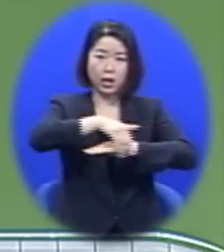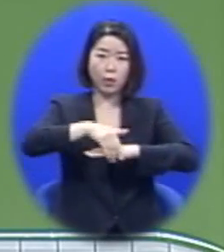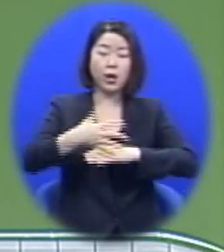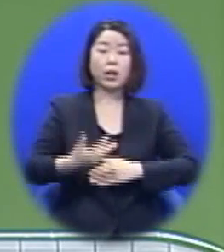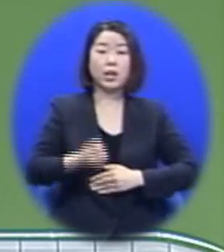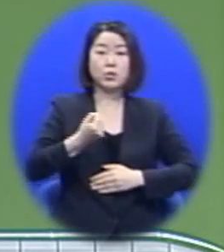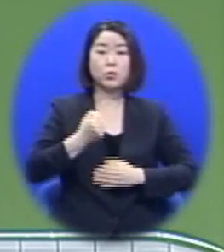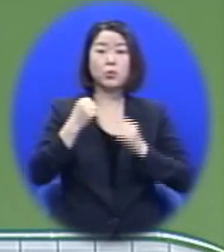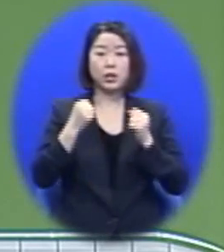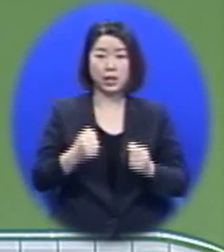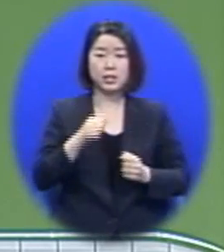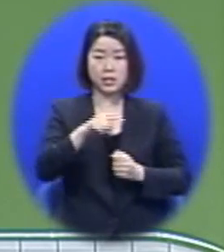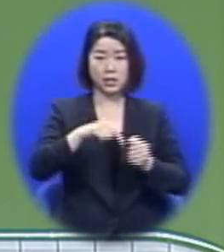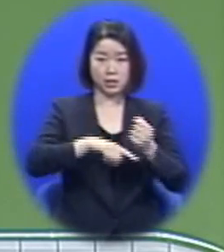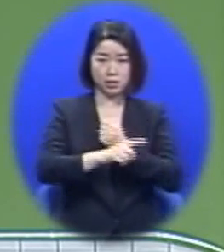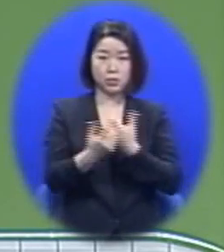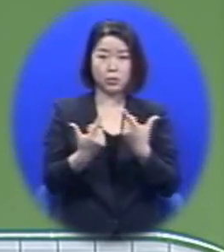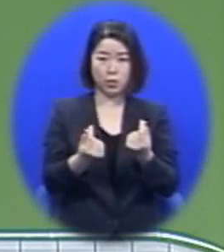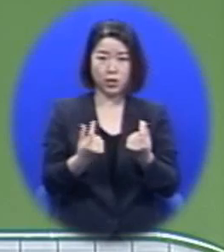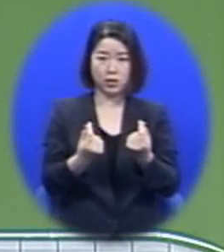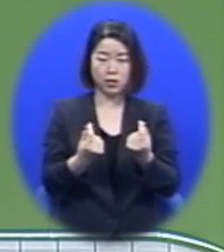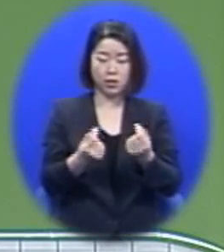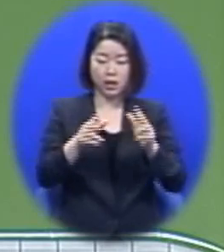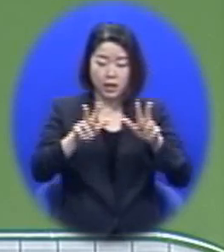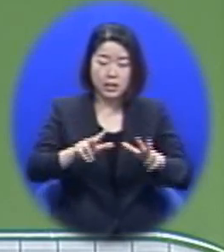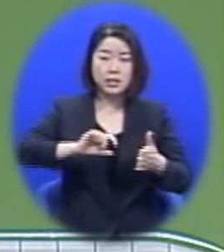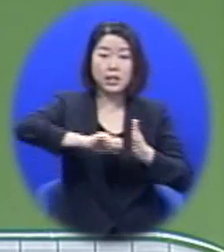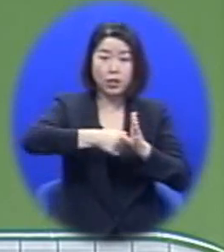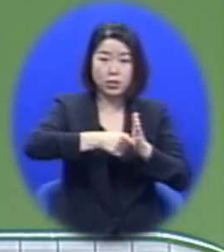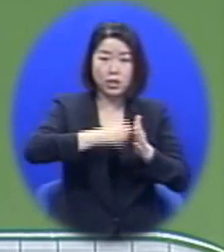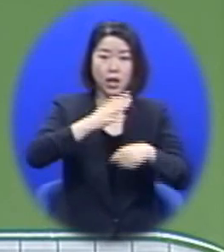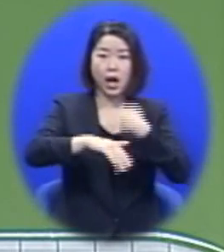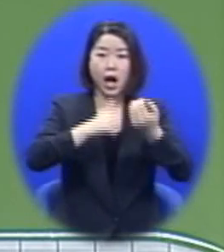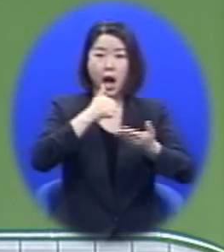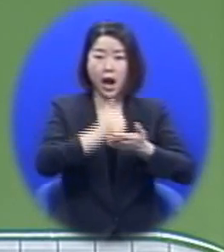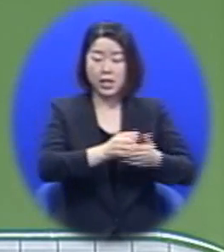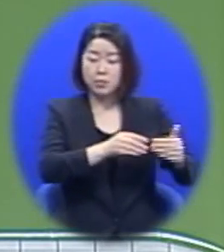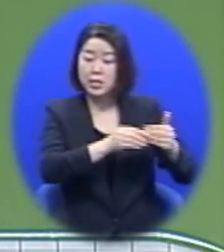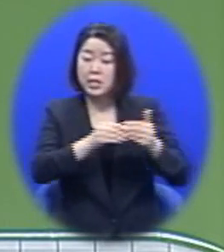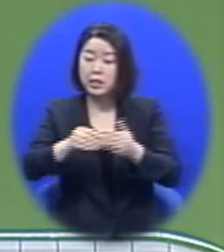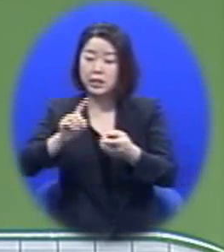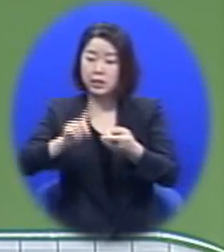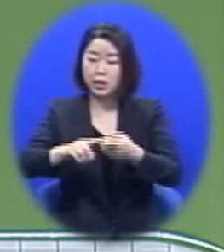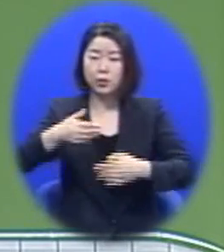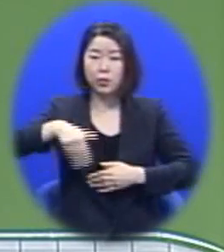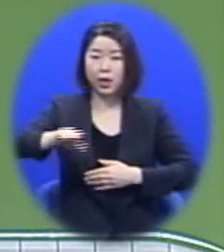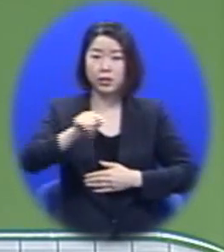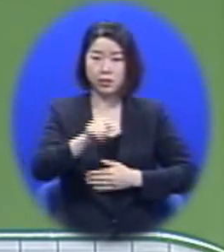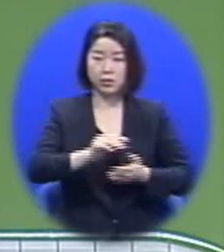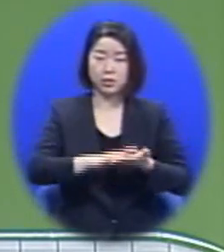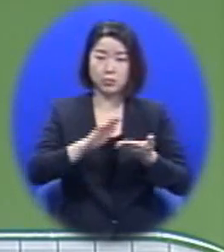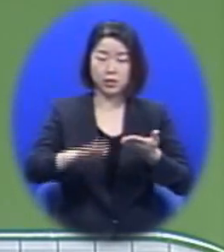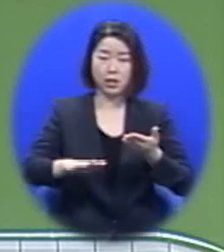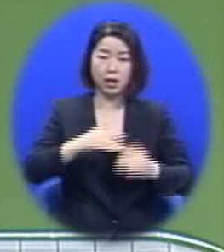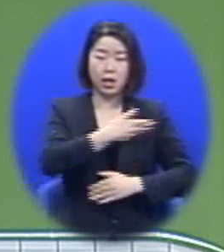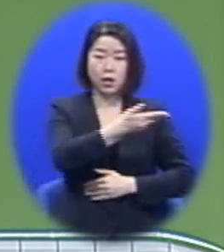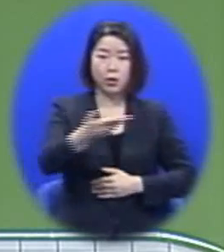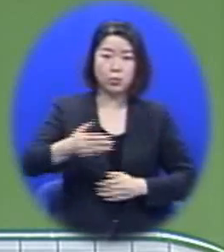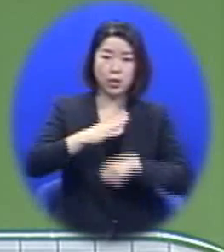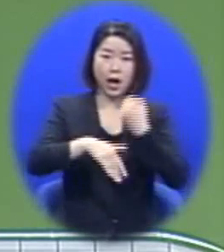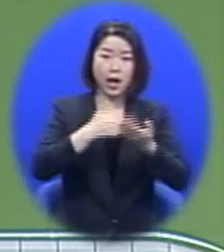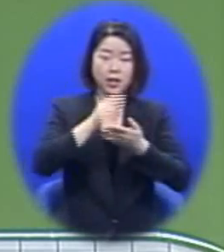뜻입니다. 이제는 열쇠는 하나님이 이끄시는 대로 가는 겁니다. 여러분이 하나님의 말씀에 귀를